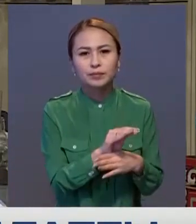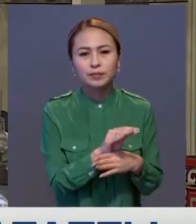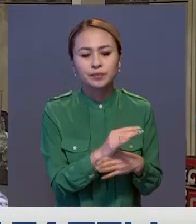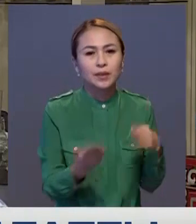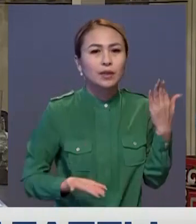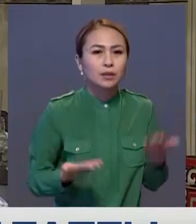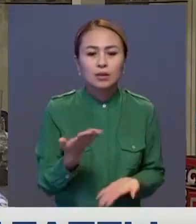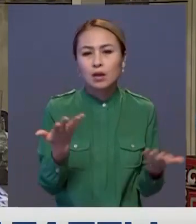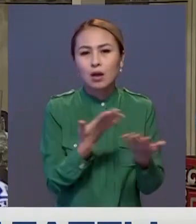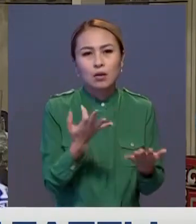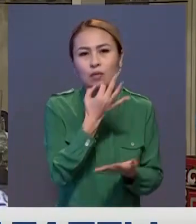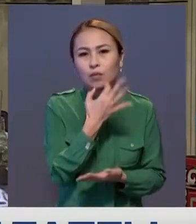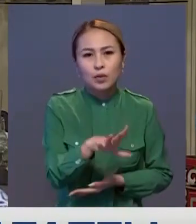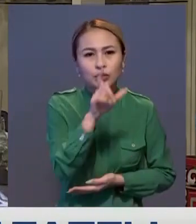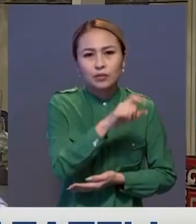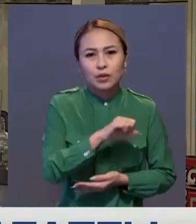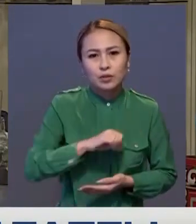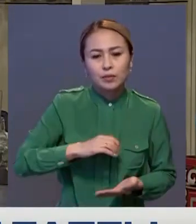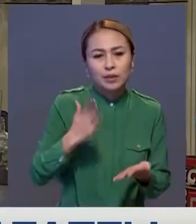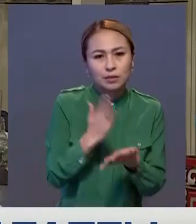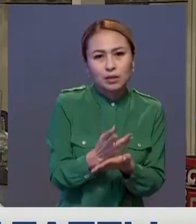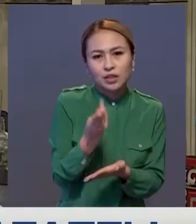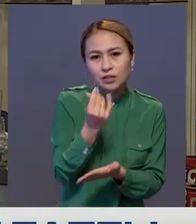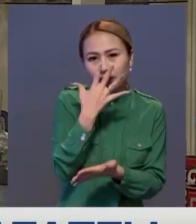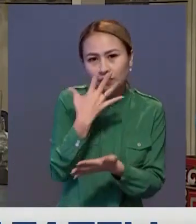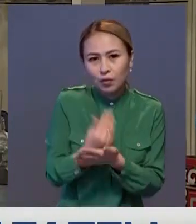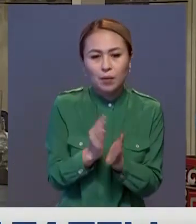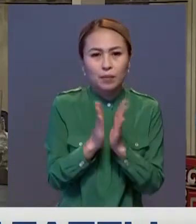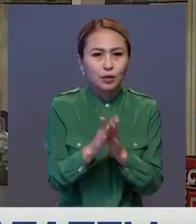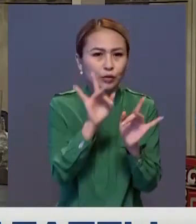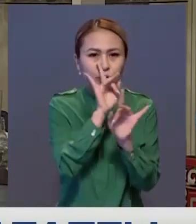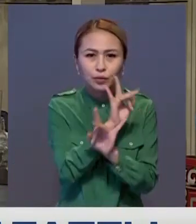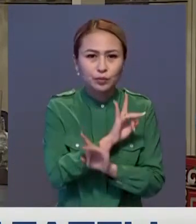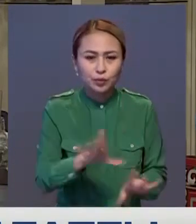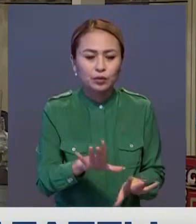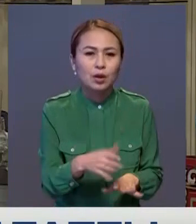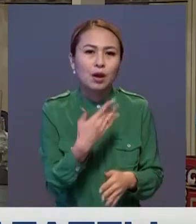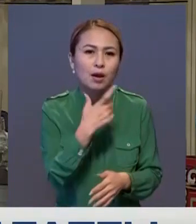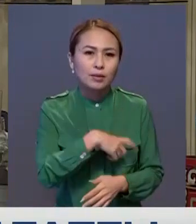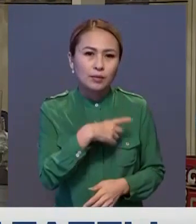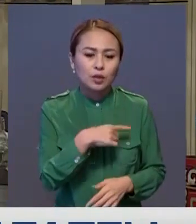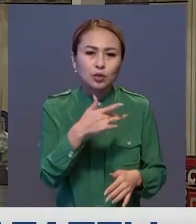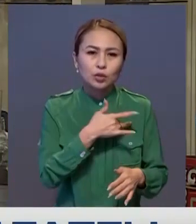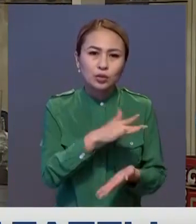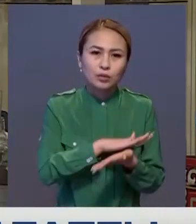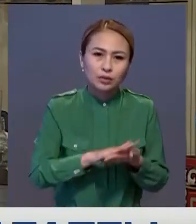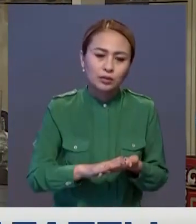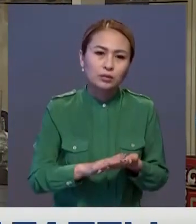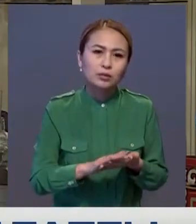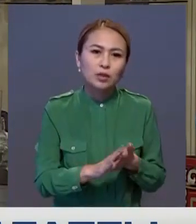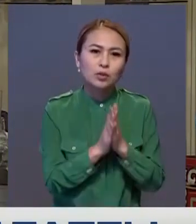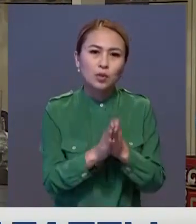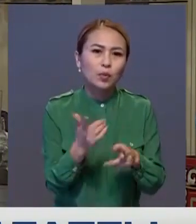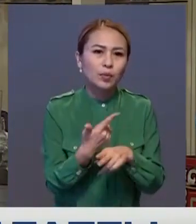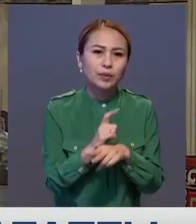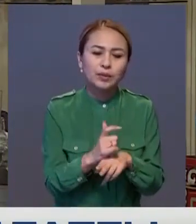егер қандай да адам өзінің қалтасында бар тұрып, біреуінен сұрамайды ол кісі, ол деген адамның бір жүрегінен бағанағы сұрау деген